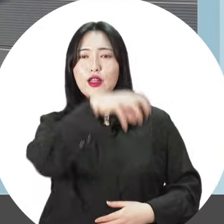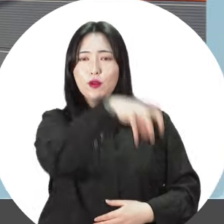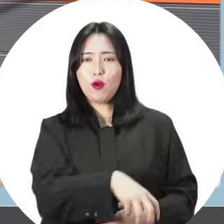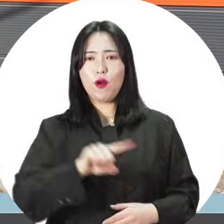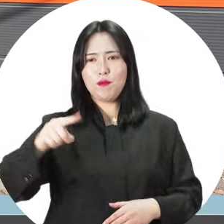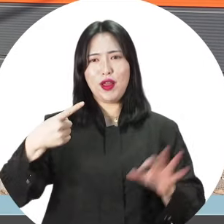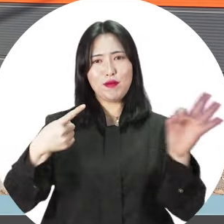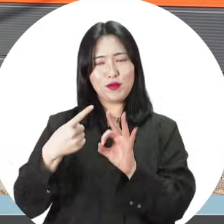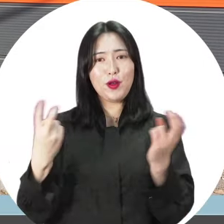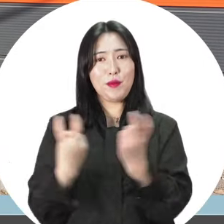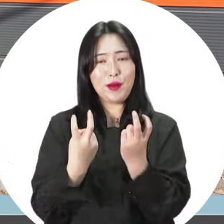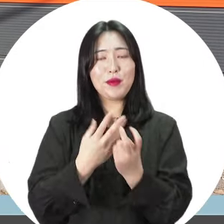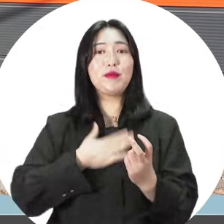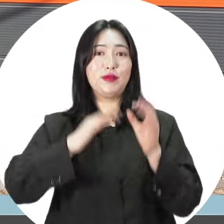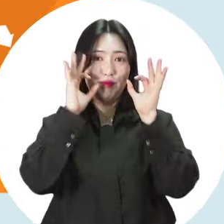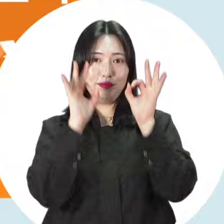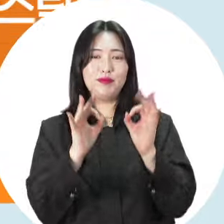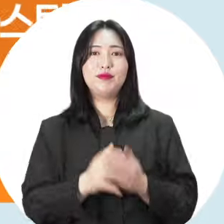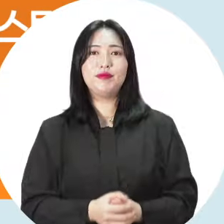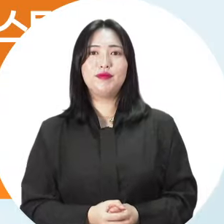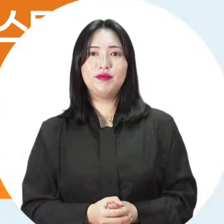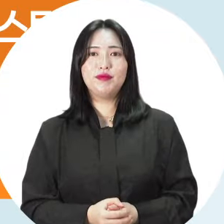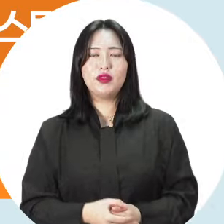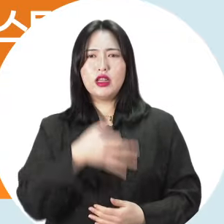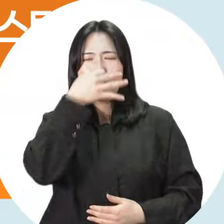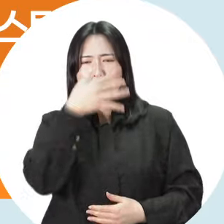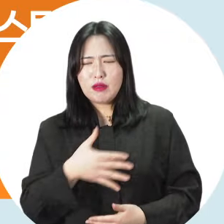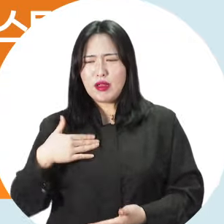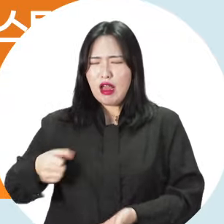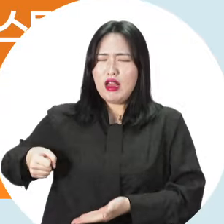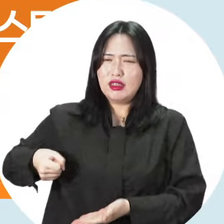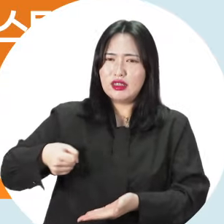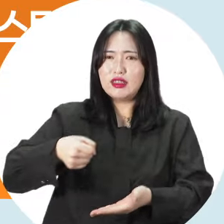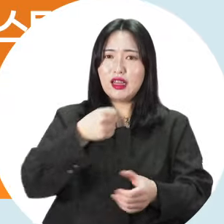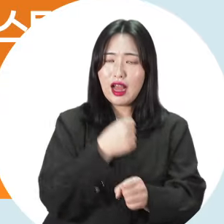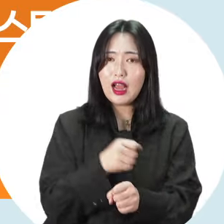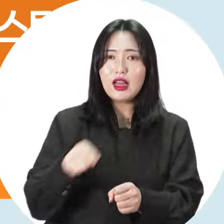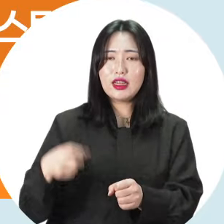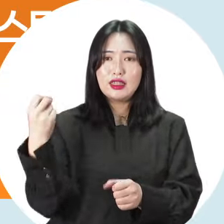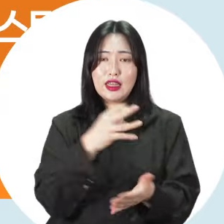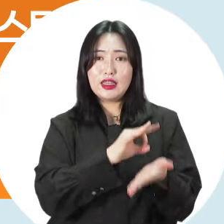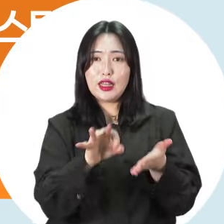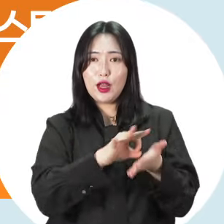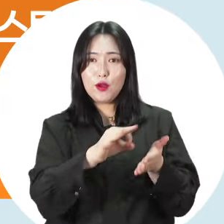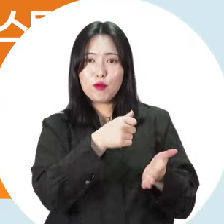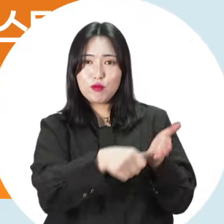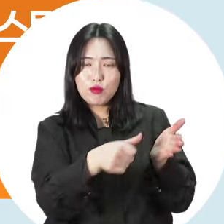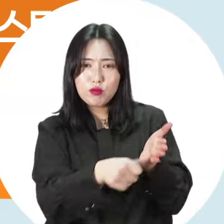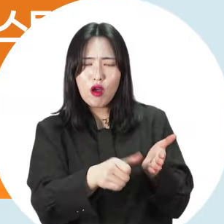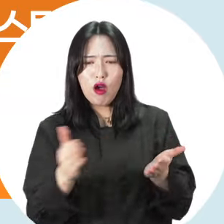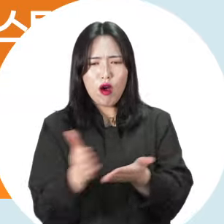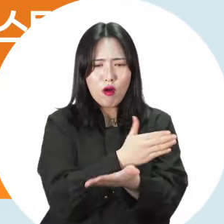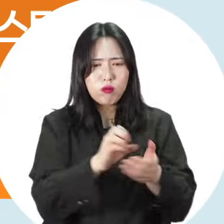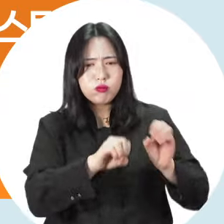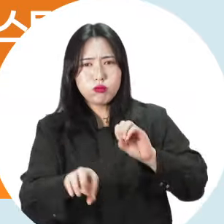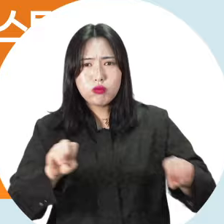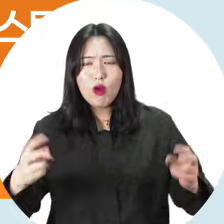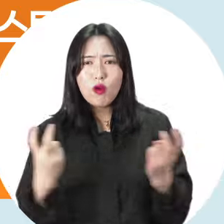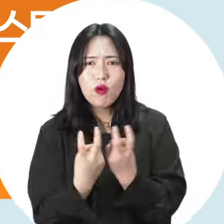활용하기 알아볼까요? 힘겹게 들고 온 재활용품, 분리배출이